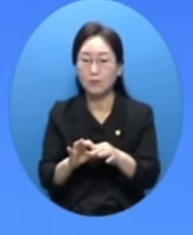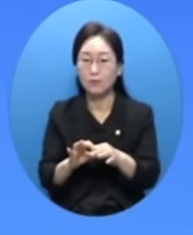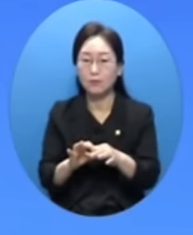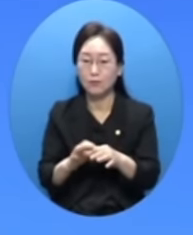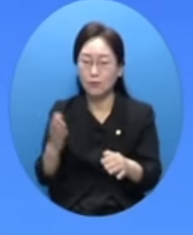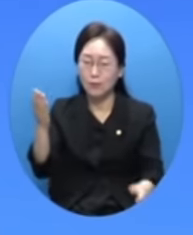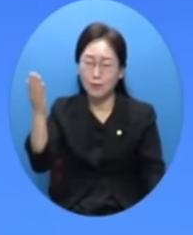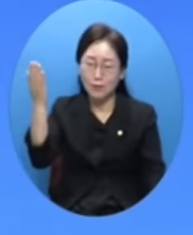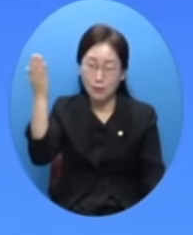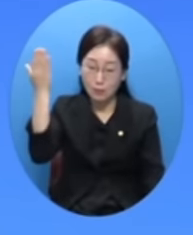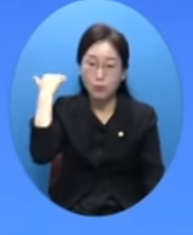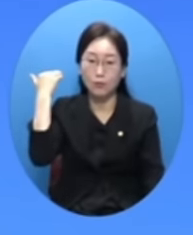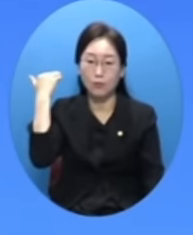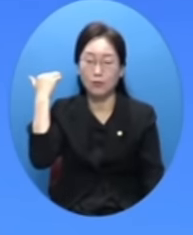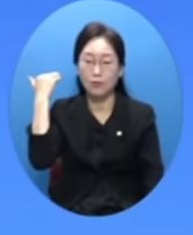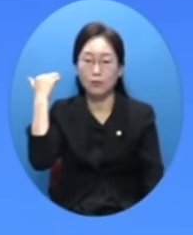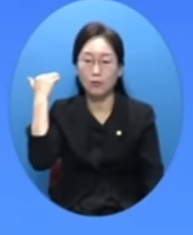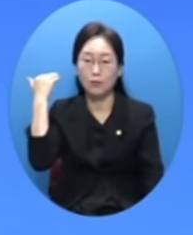과거에